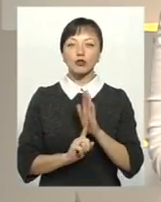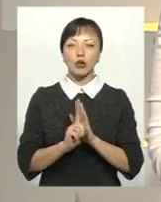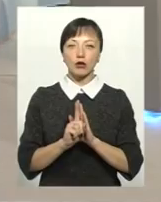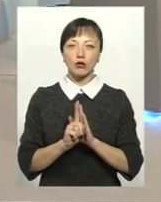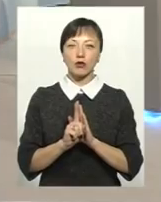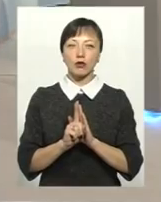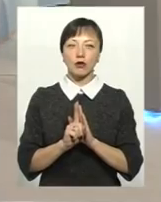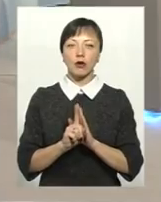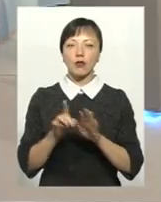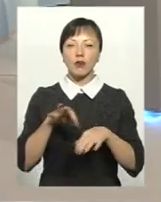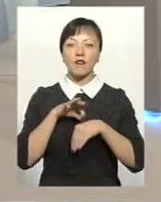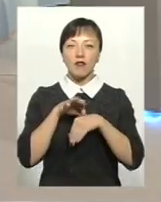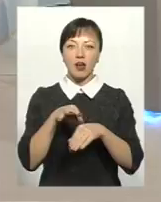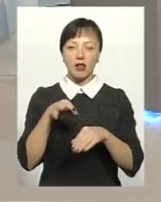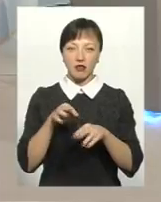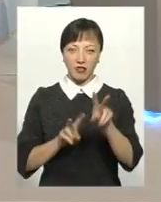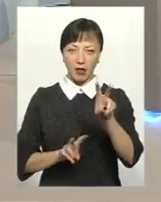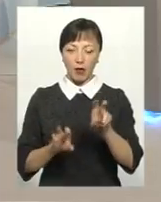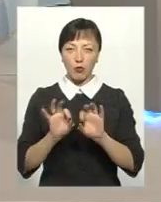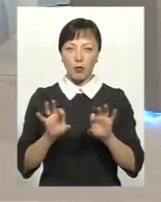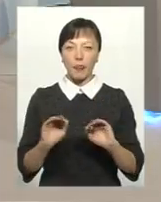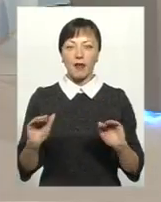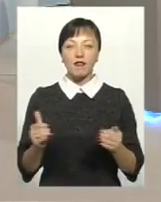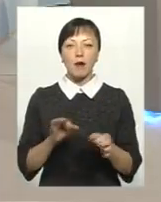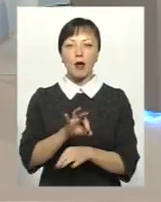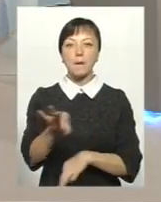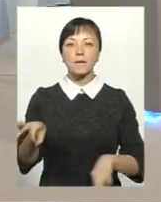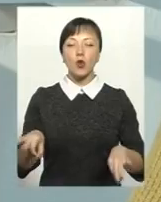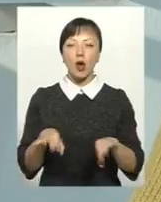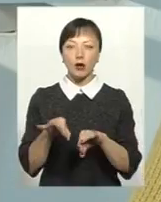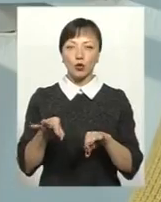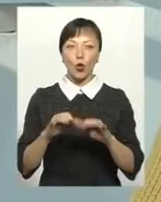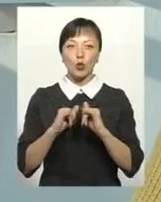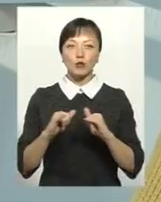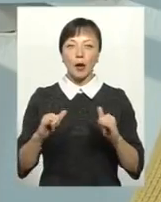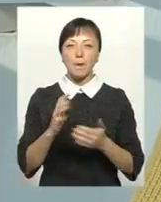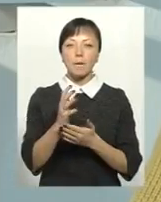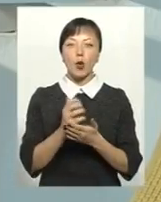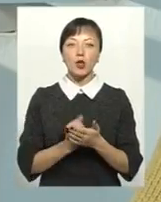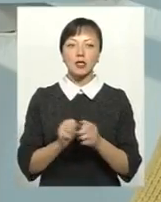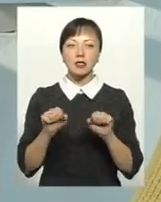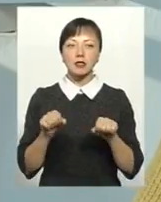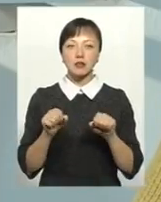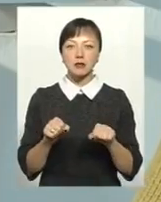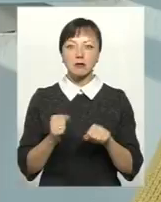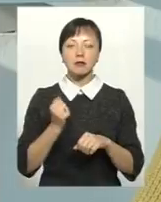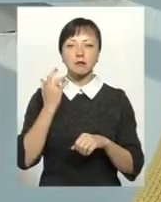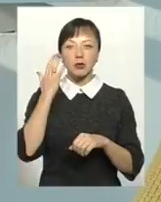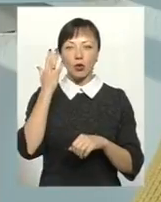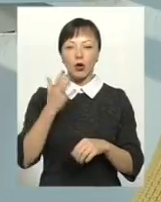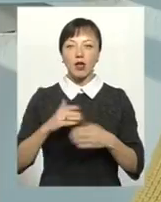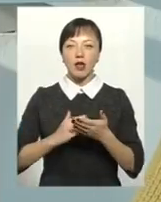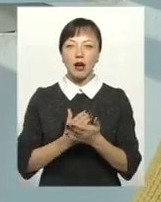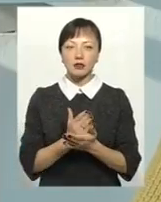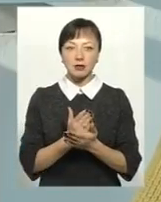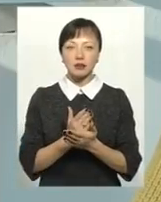слів, щоб ви ввели нас в тему. Значить, в рамках проєкту «Розбудова потенціалу з метою реалізації якісних